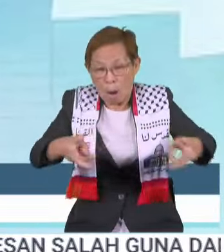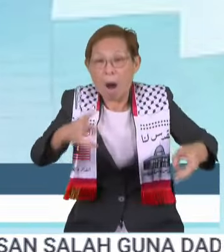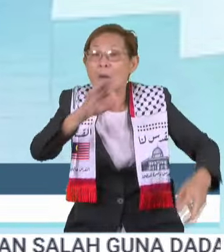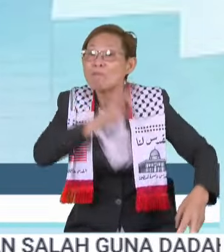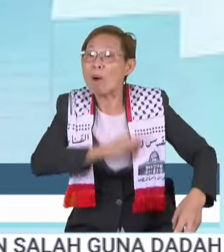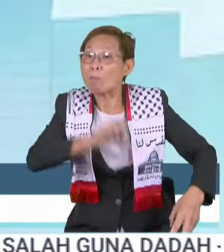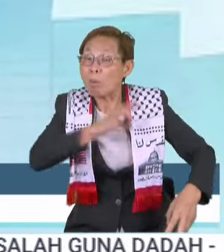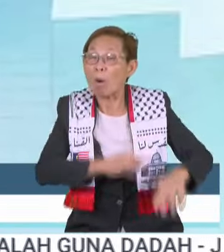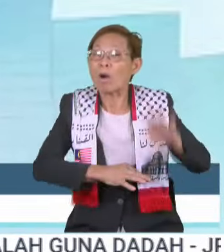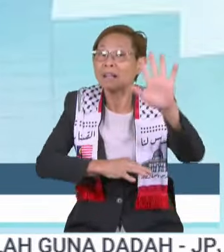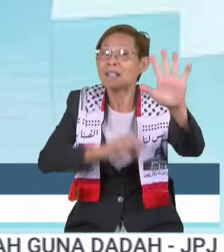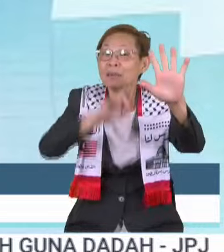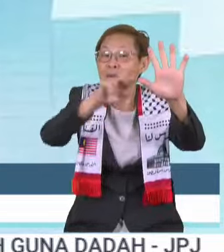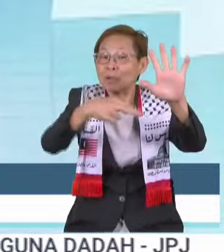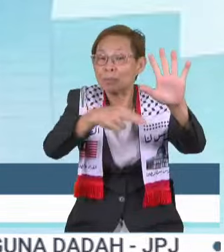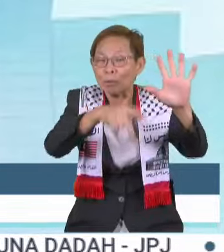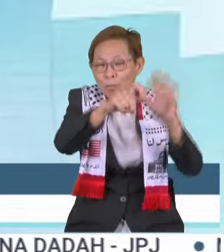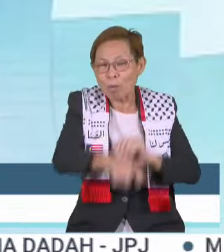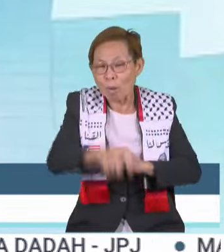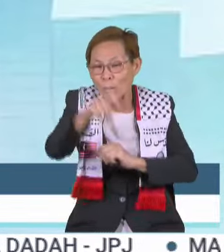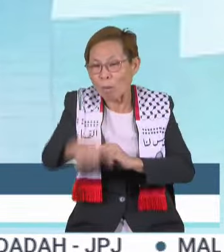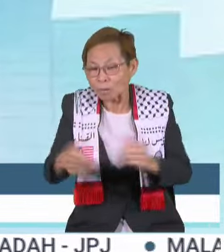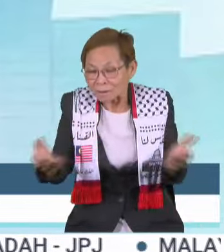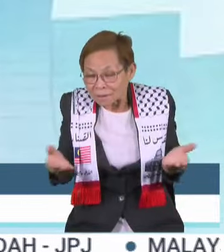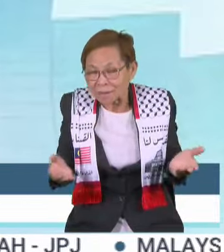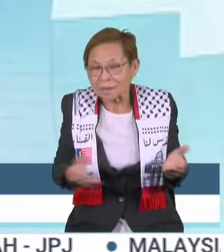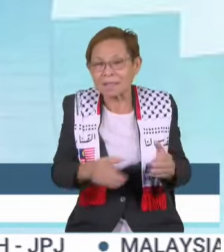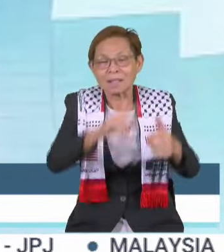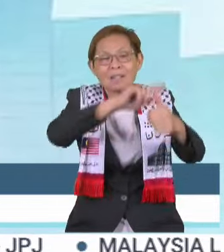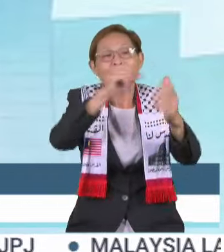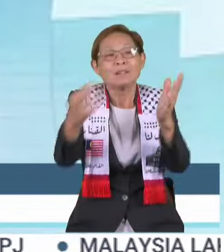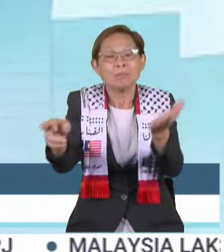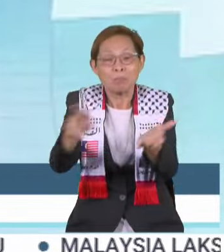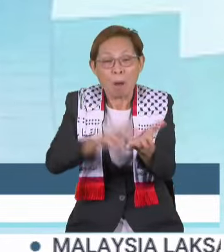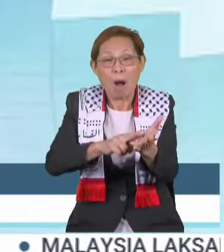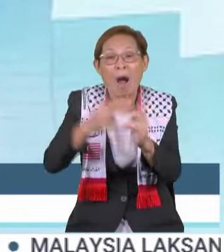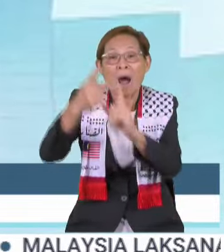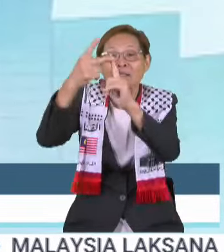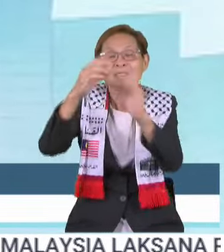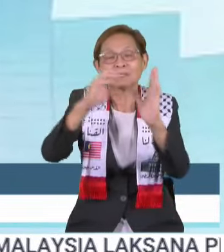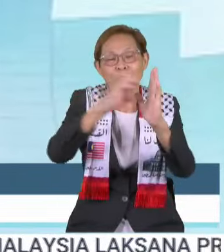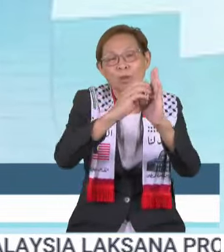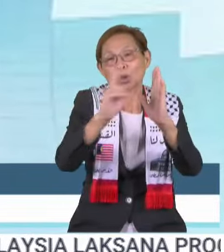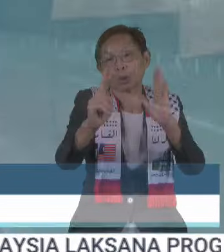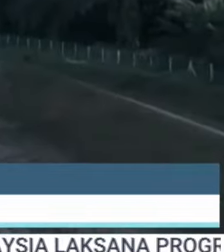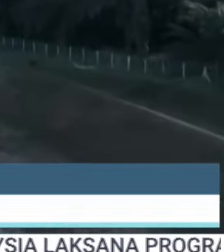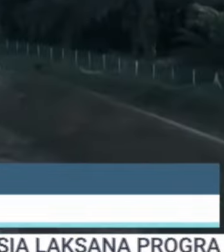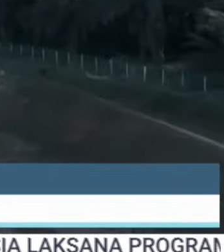manfaat kepada kira-kira 5,000 penduduk setempat. Ikuti siri kedua laporan khas wartawan Nur Ain Abu Bakar.